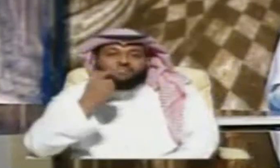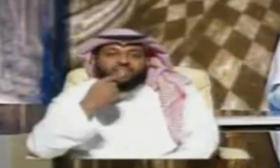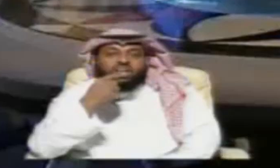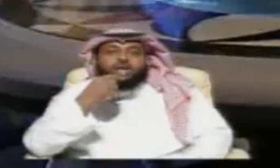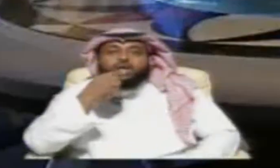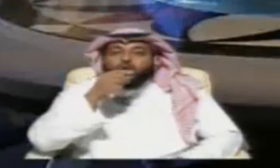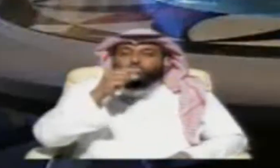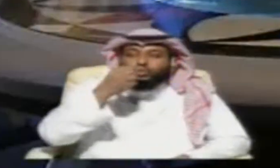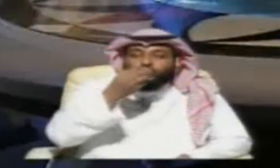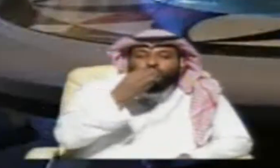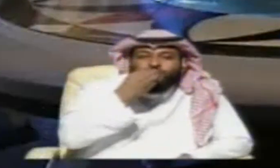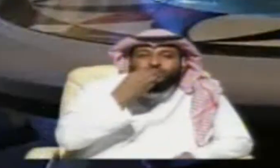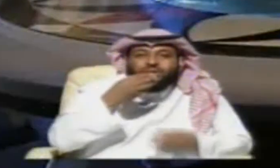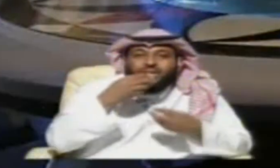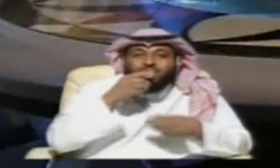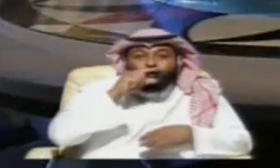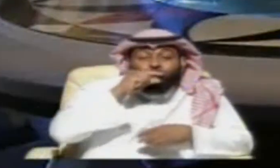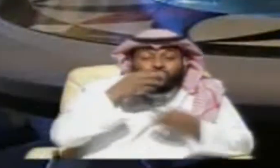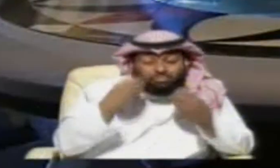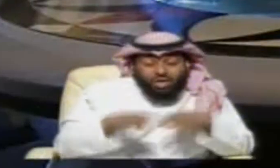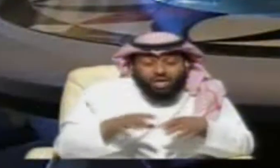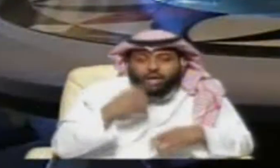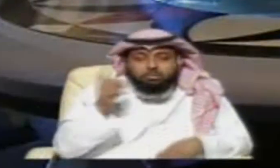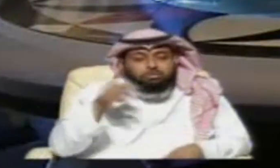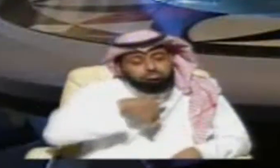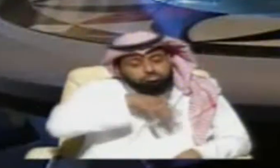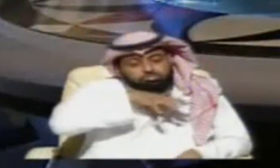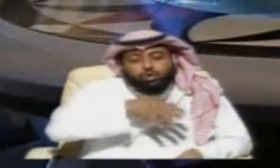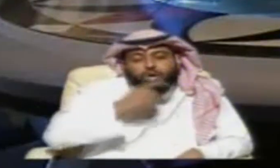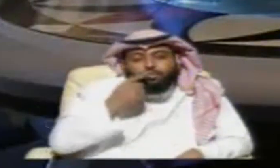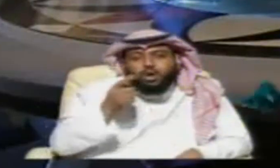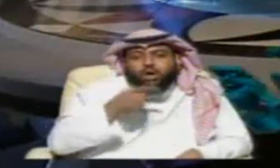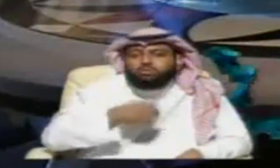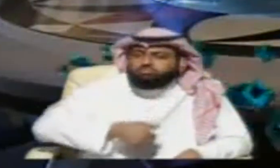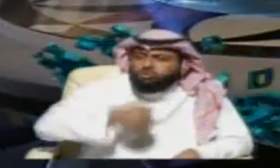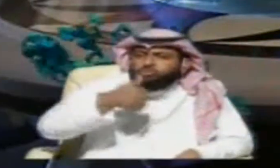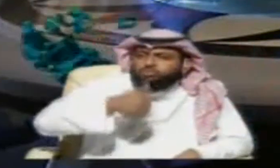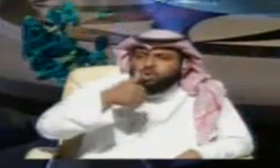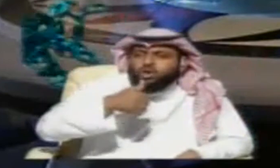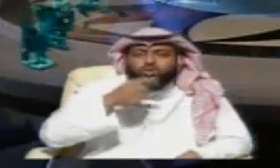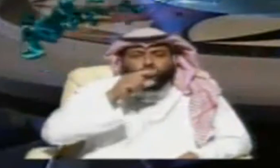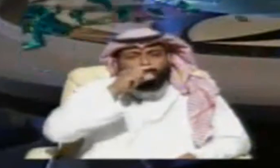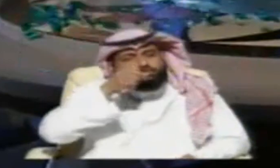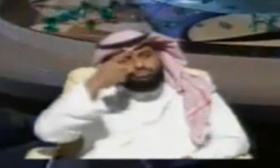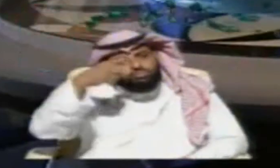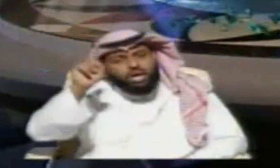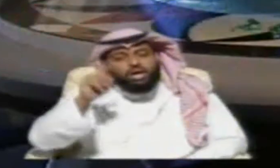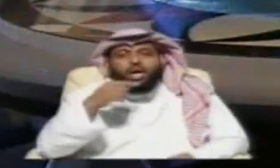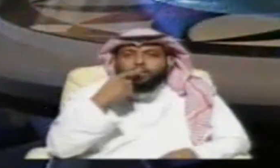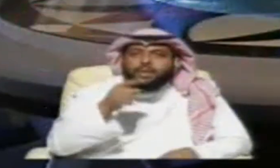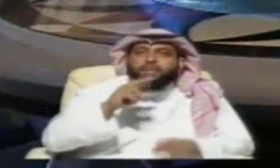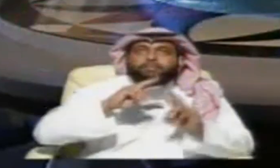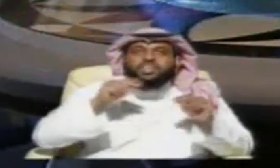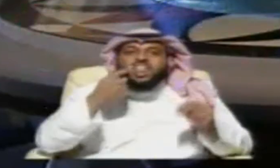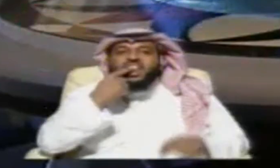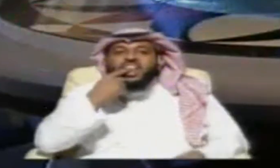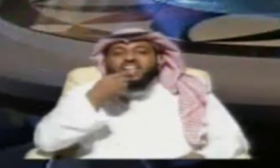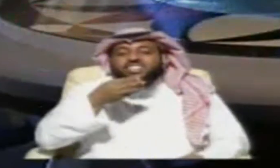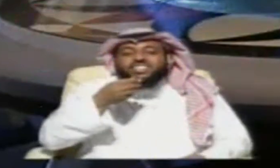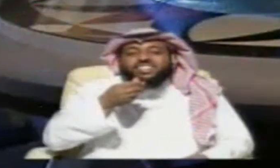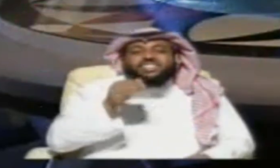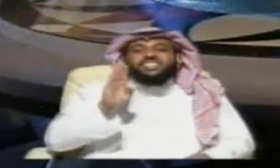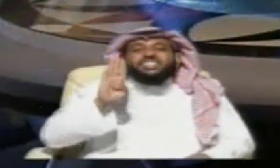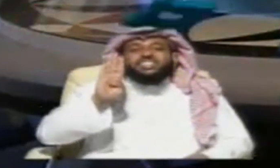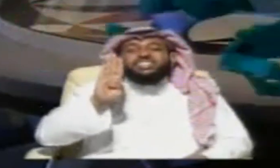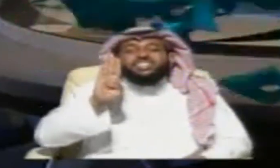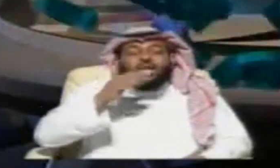الحربي. صيامها صحيح الحمد لله، والتحليل سواء كان تحليل دم تحليل سكر إلى أو تحليل لأي